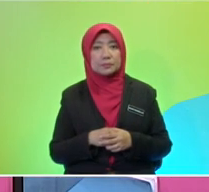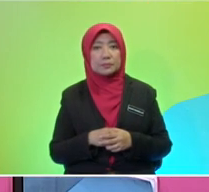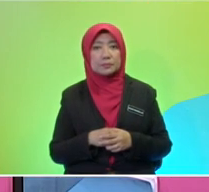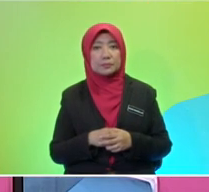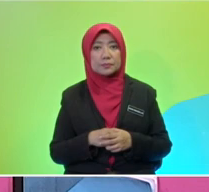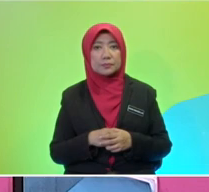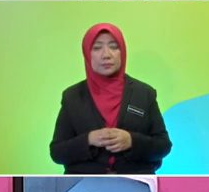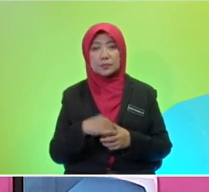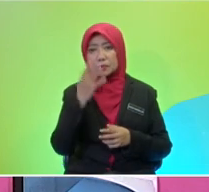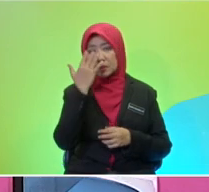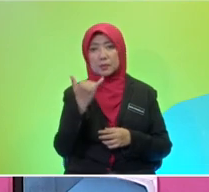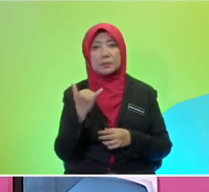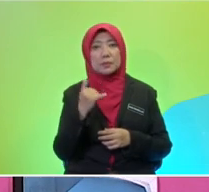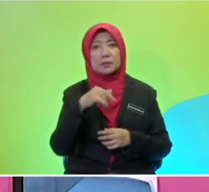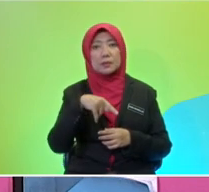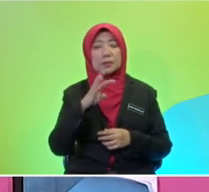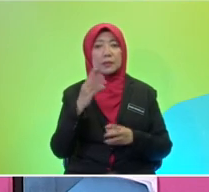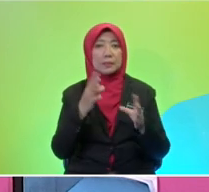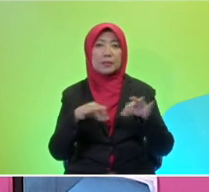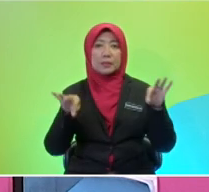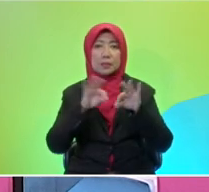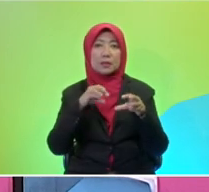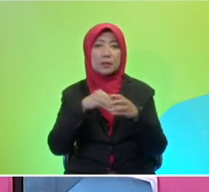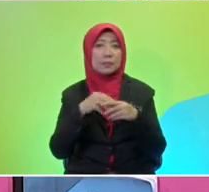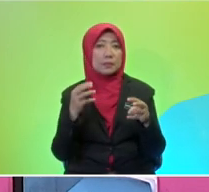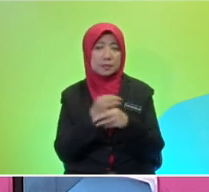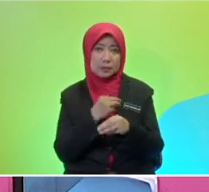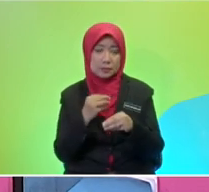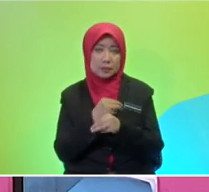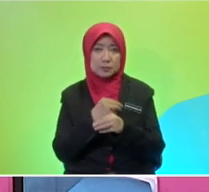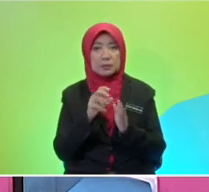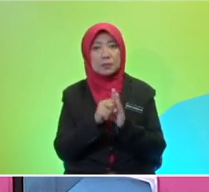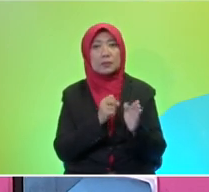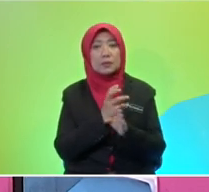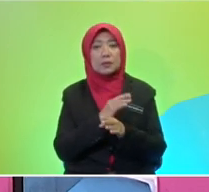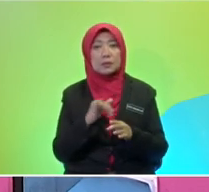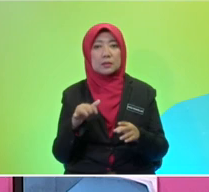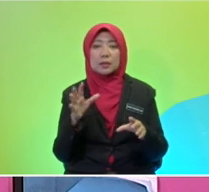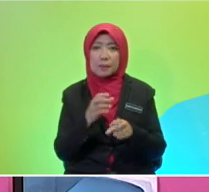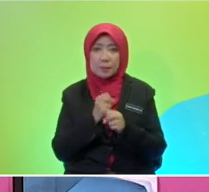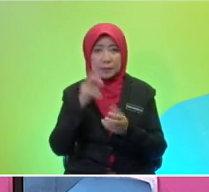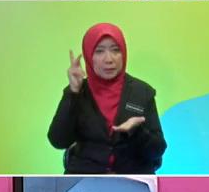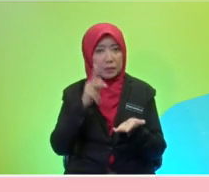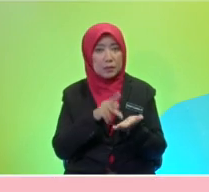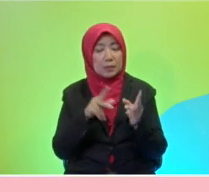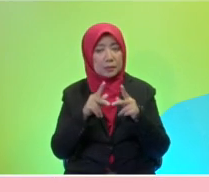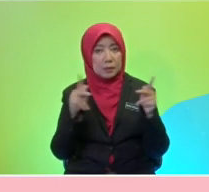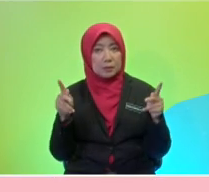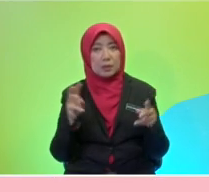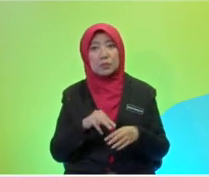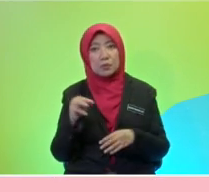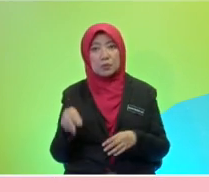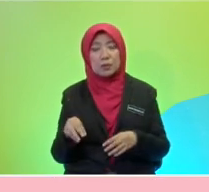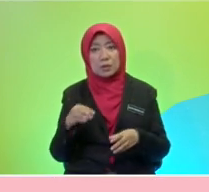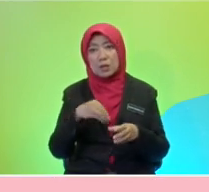Oke kenapa kenapa PBD ini penting dalam matematika Oke sebenarnya Oke dia dapat mengenal perkembangan murid di dalam dan